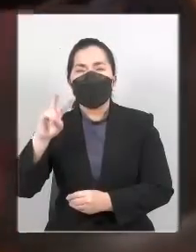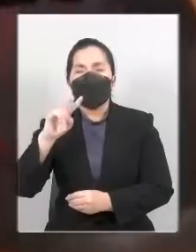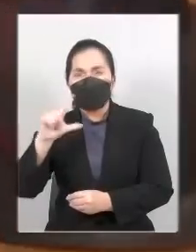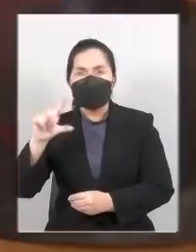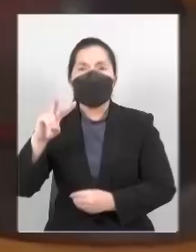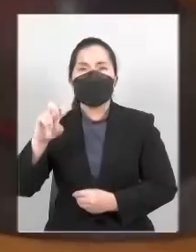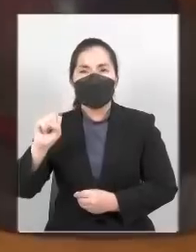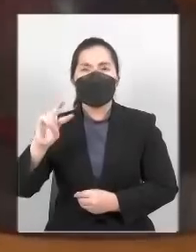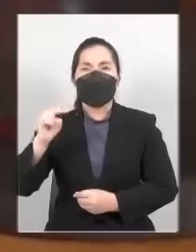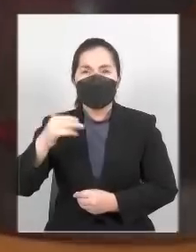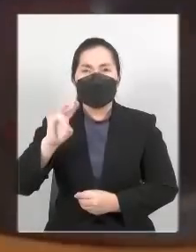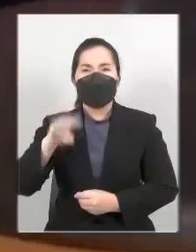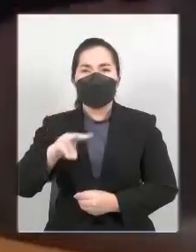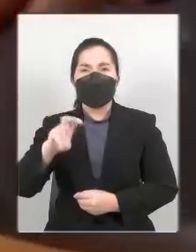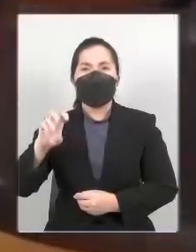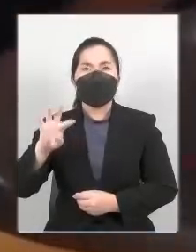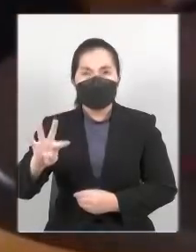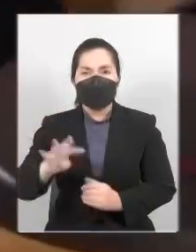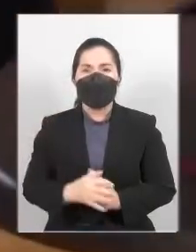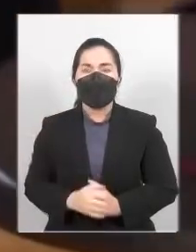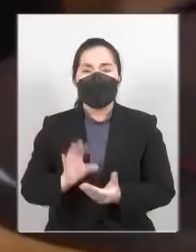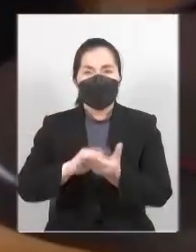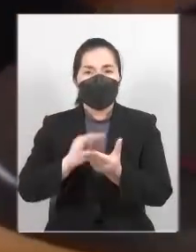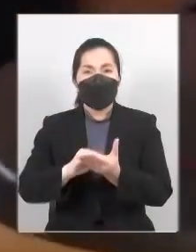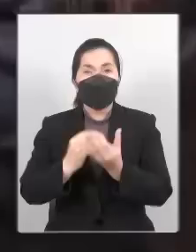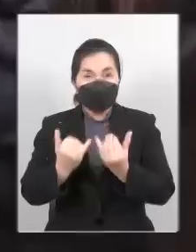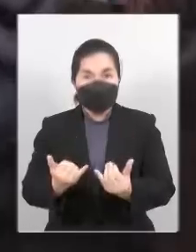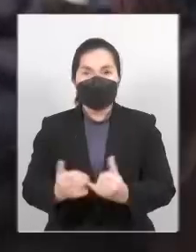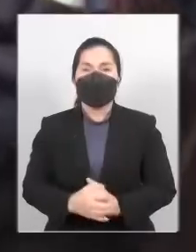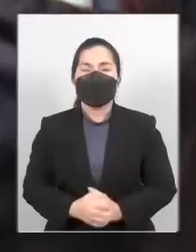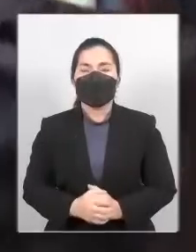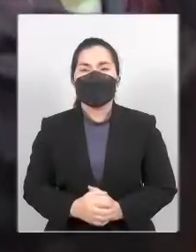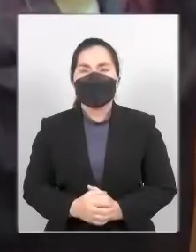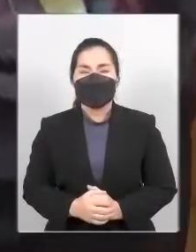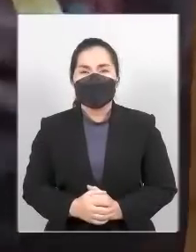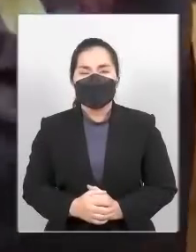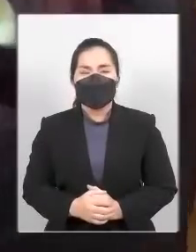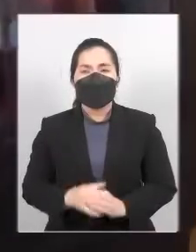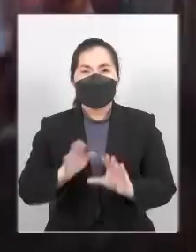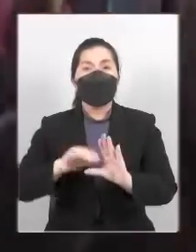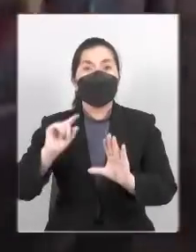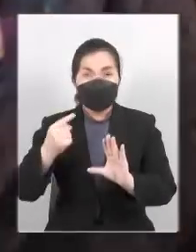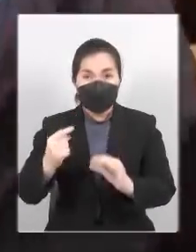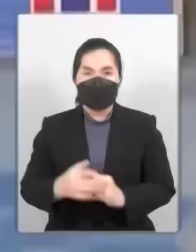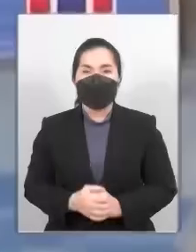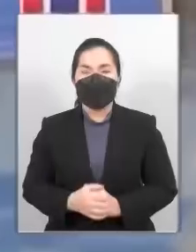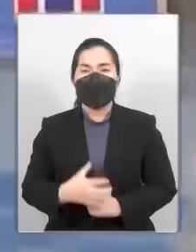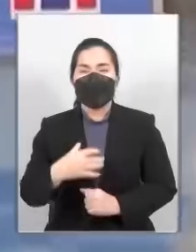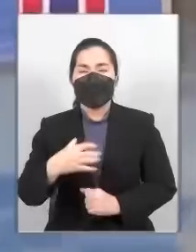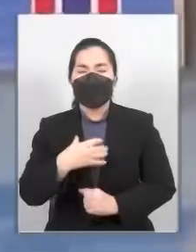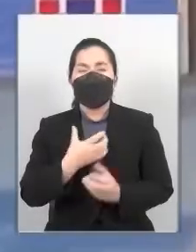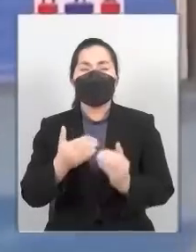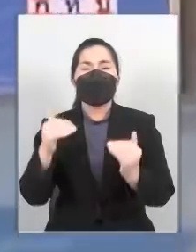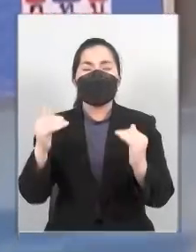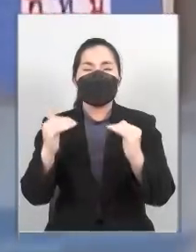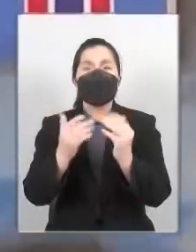2,227,204 คนนะคะ อ ันนี้ข้อมูลก็คืออัปเดตล่าสุดค่ะ ครับย้ำอีกทีแล้วกันนะครับลงทะเบียนใหม่หรือยืนยันสิทธิ์สำหรับผู้ที่ใช้เฟส4ม